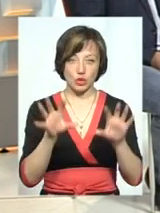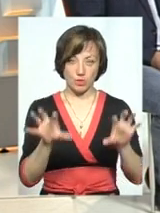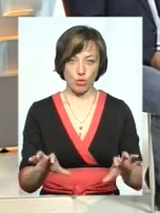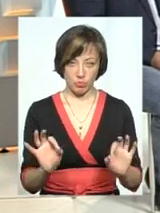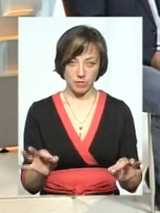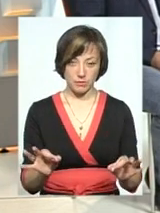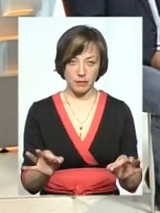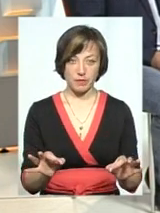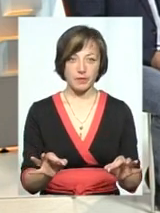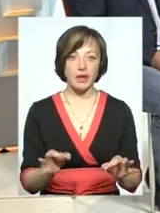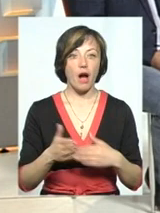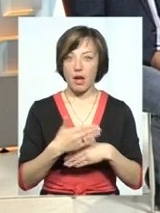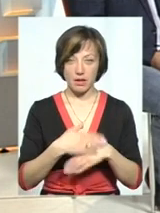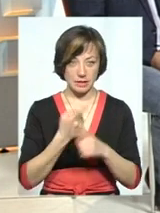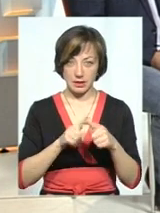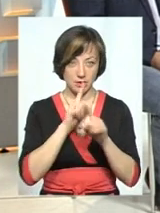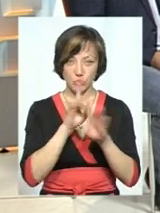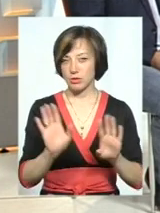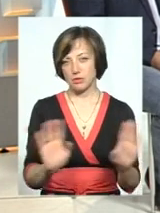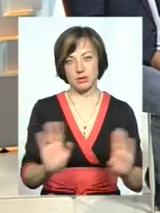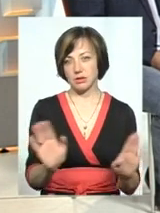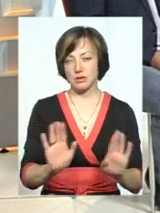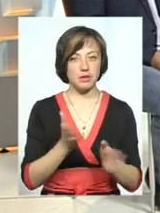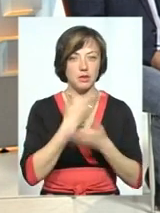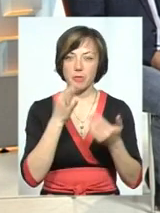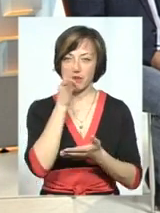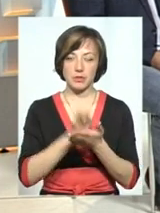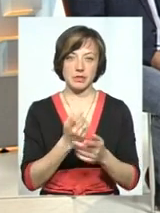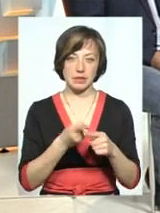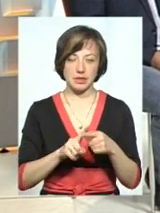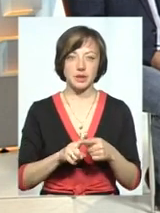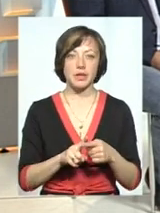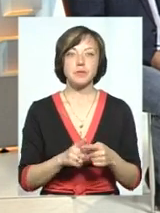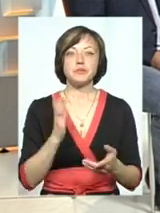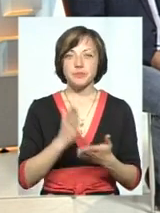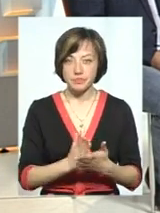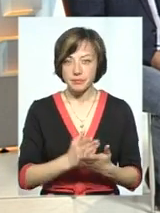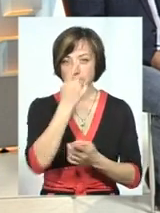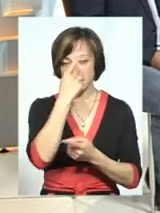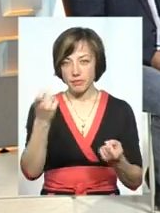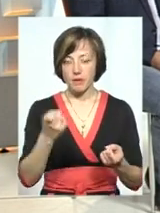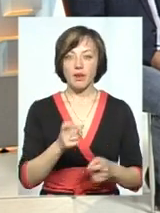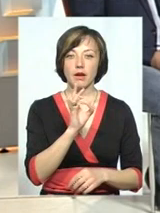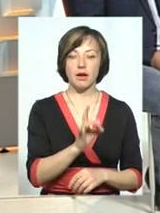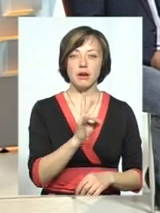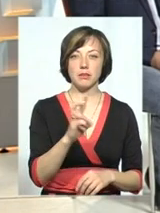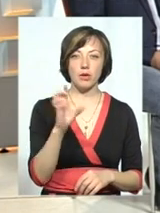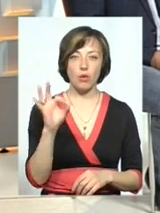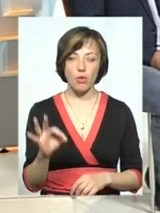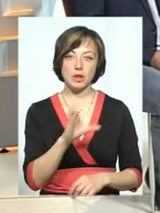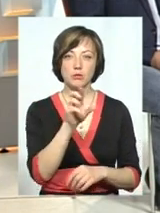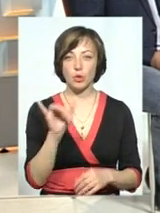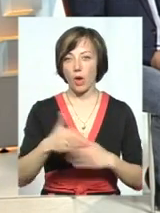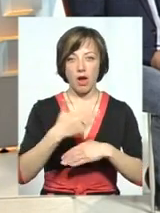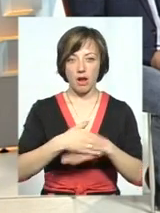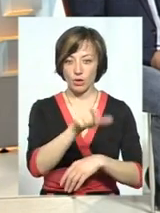законодавства. Дану карати випадку, за це не будуть, наскільки, ну, я розумію. Карати немає відповідальності, ну, за це. Принаймні, справа, є заяви РНБО, є заяви СБУ, що карати людей за